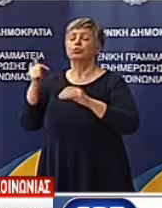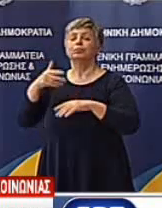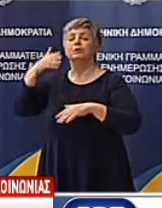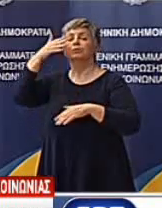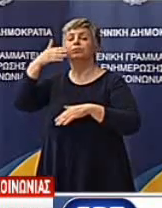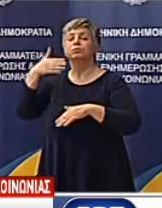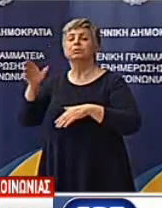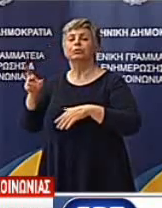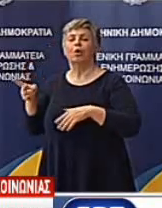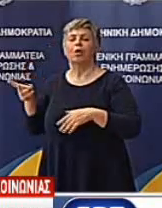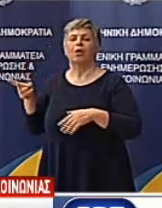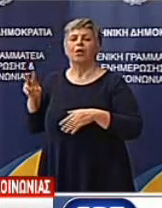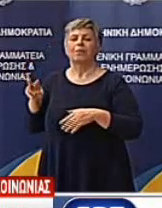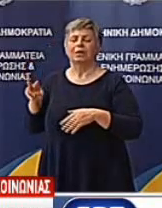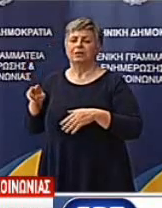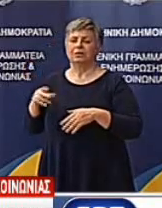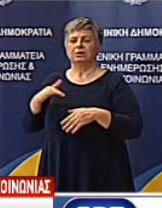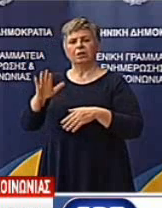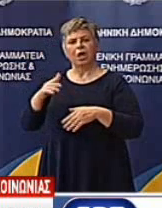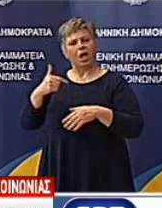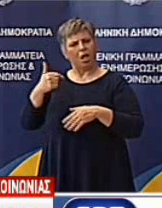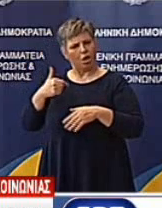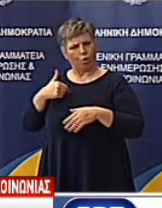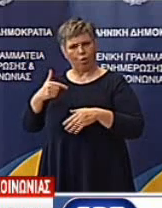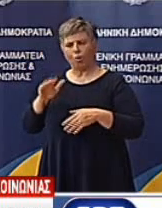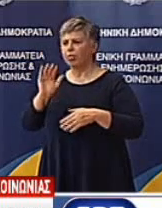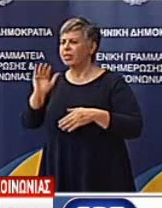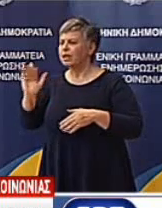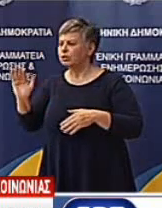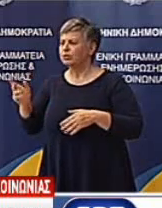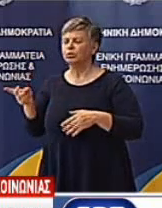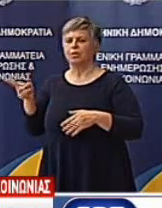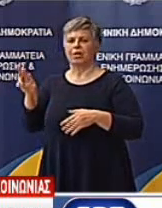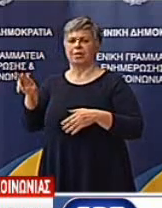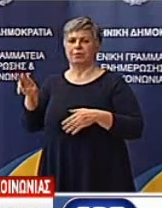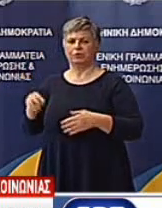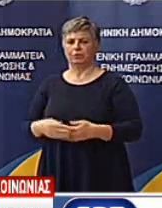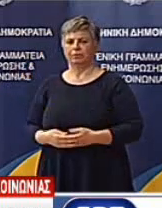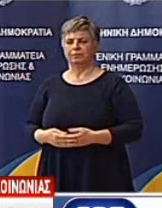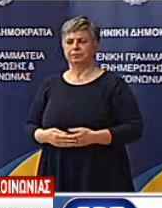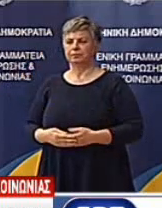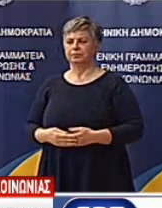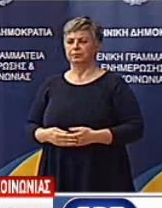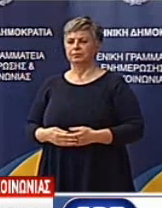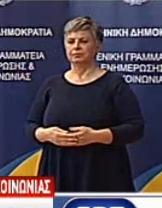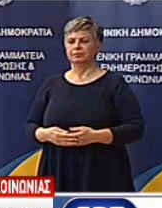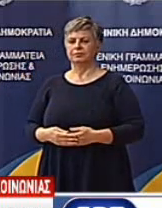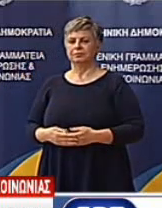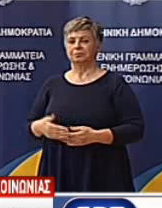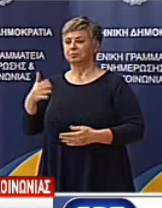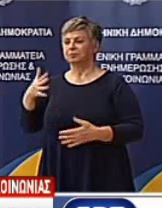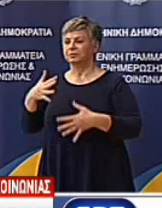Δεσμεύομαι να το δω και να σας απαντήσω μέχρι το βράδυ. Κύριε Παπαδημητρίου, από την Αυγή. Όχι εγώ. Α,